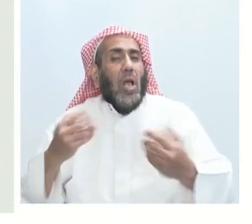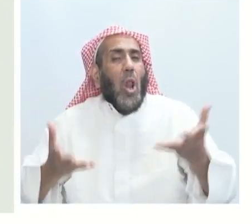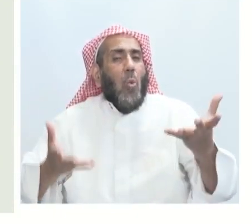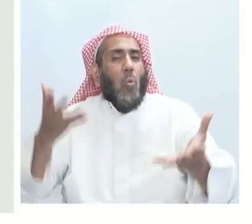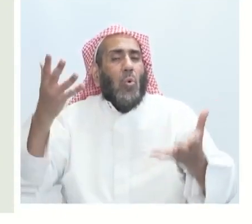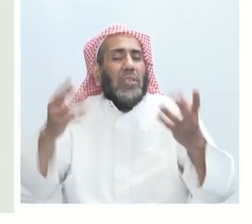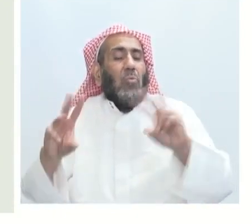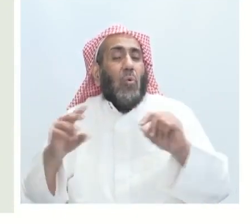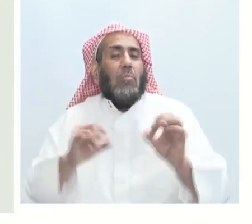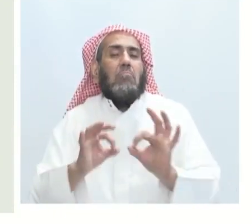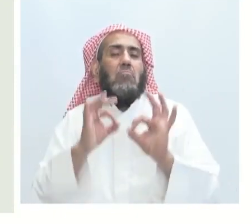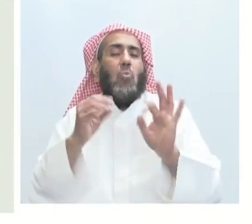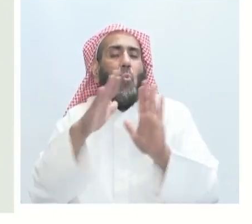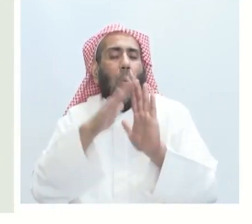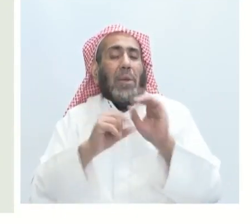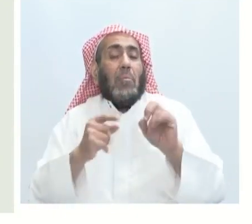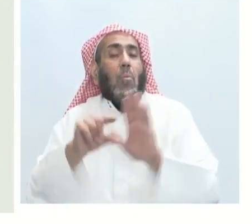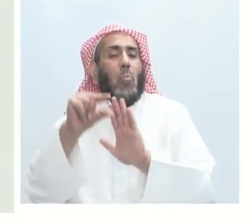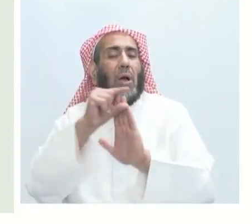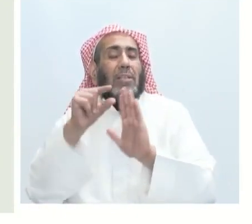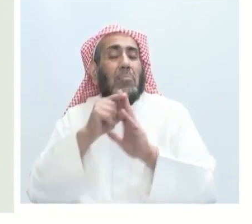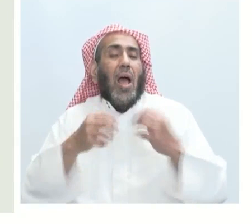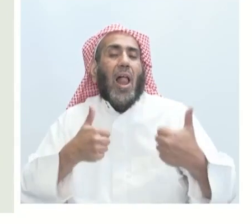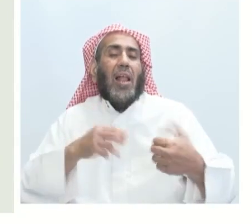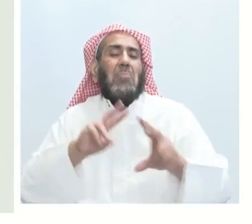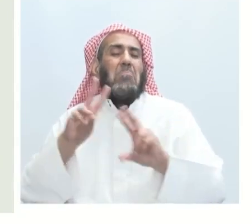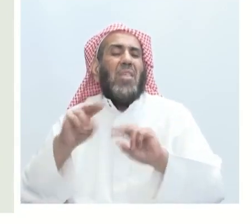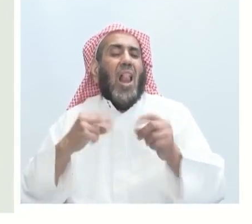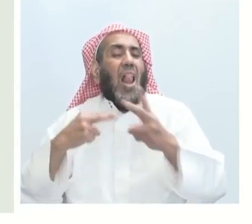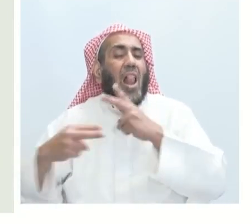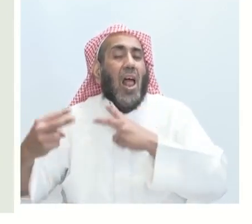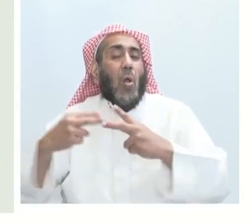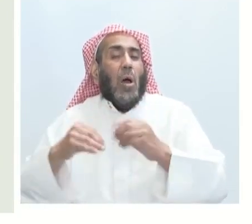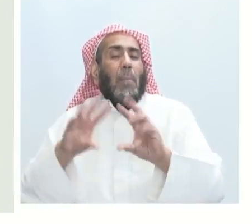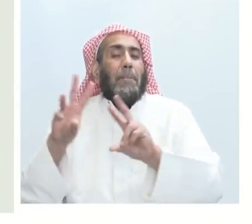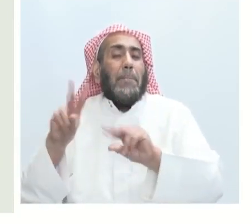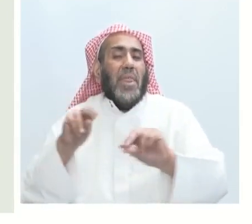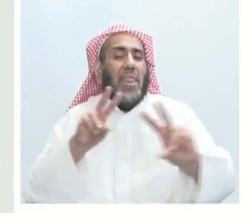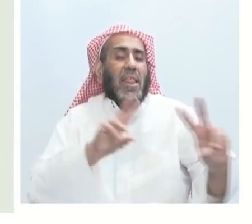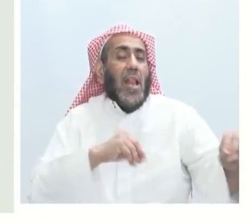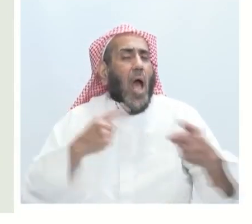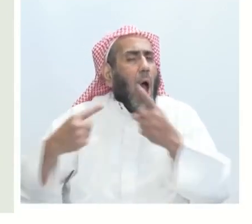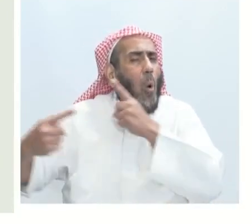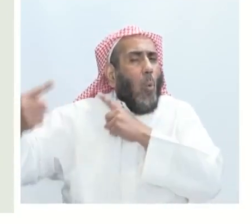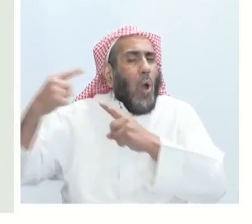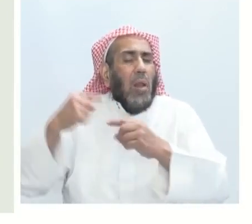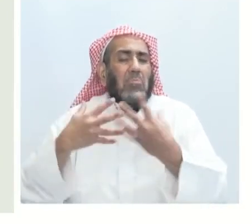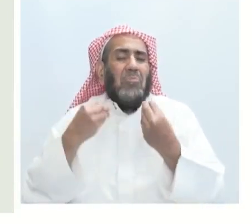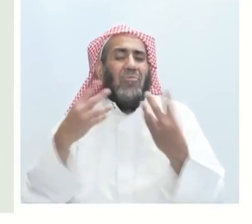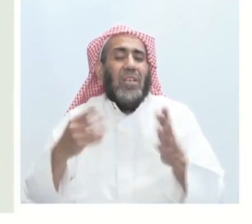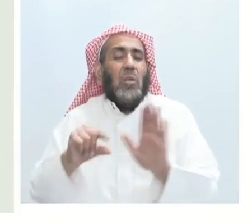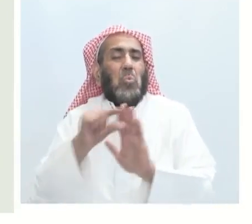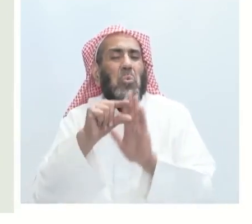والقافيه الموحدين والبد كثيرا بالمقدمه الغزليه يعني انهم حاول حتى حتى مجارات الغزل والتساهل غالبا في